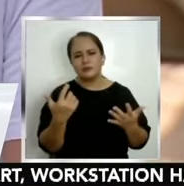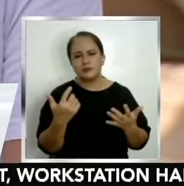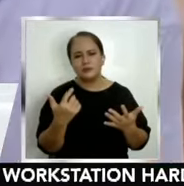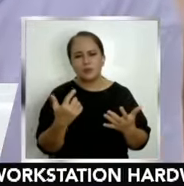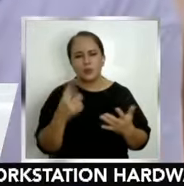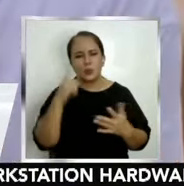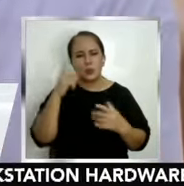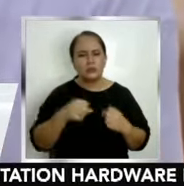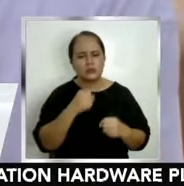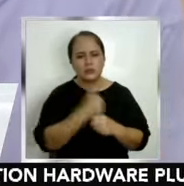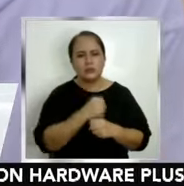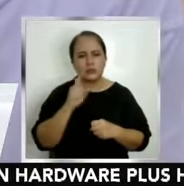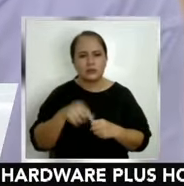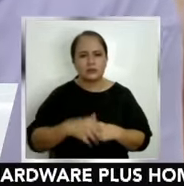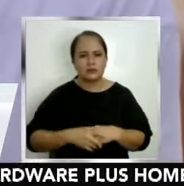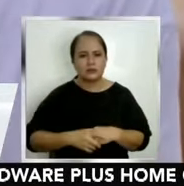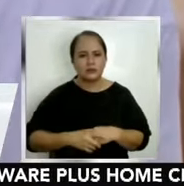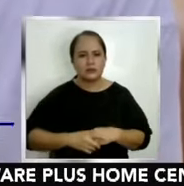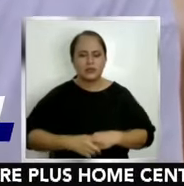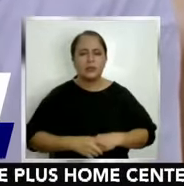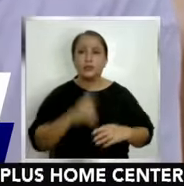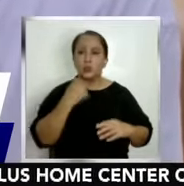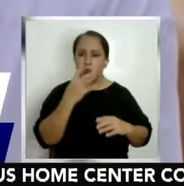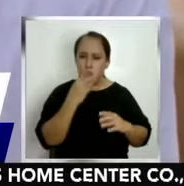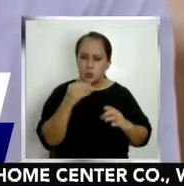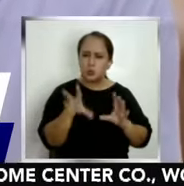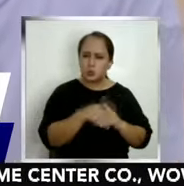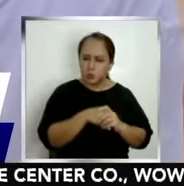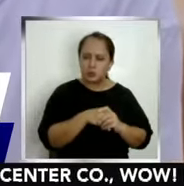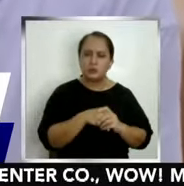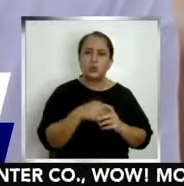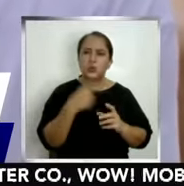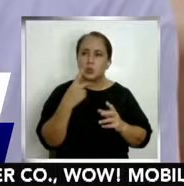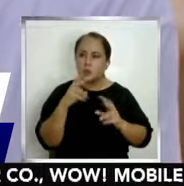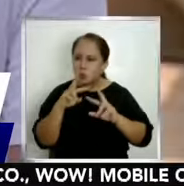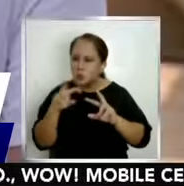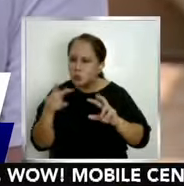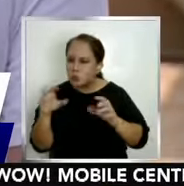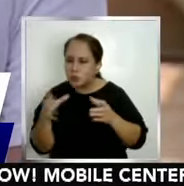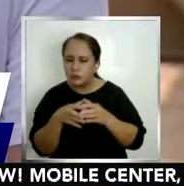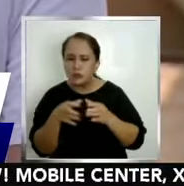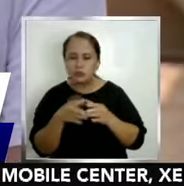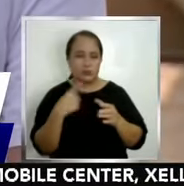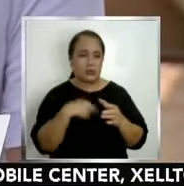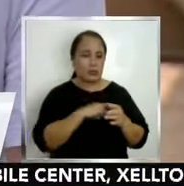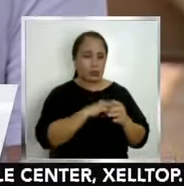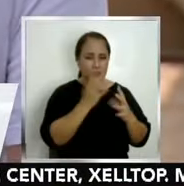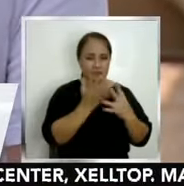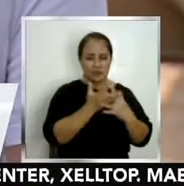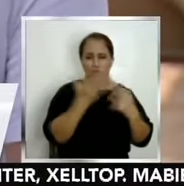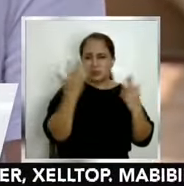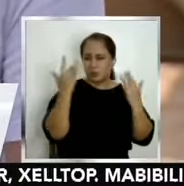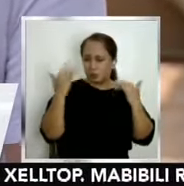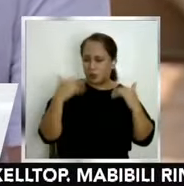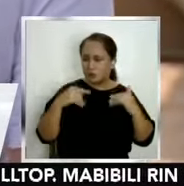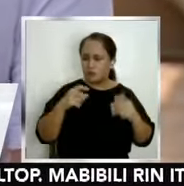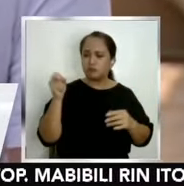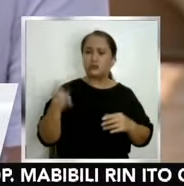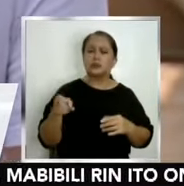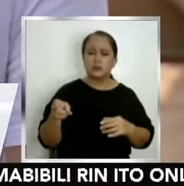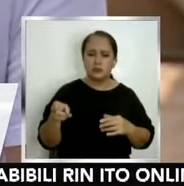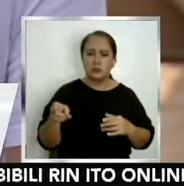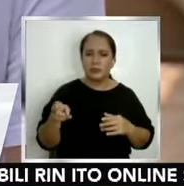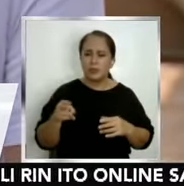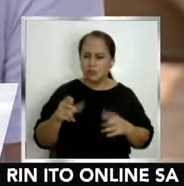na buwan na. Sino man yung involved na investigating body dito sa aming kaso, sana mautusan niya na ipurso